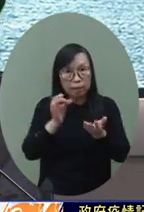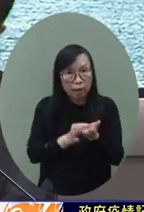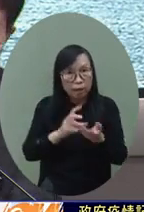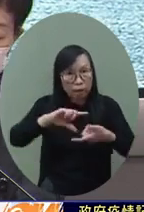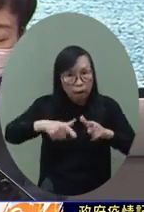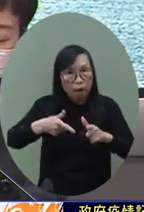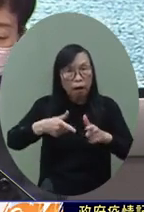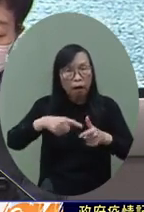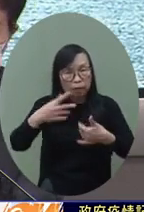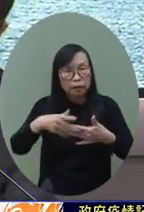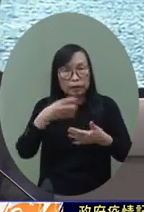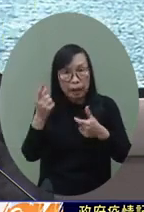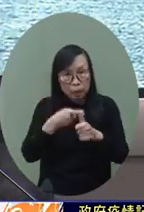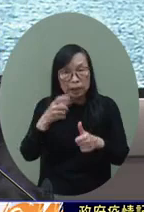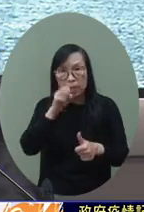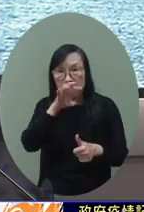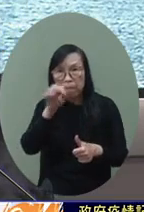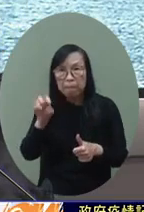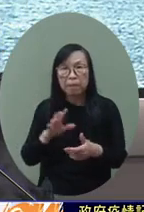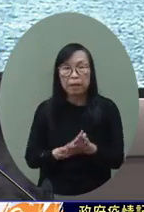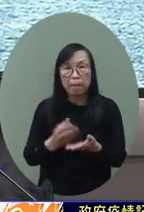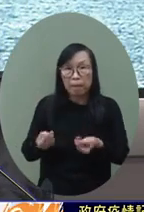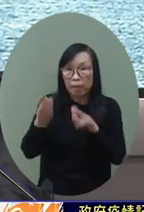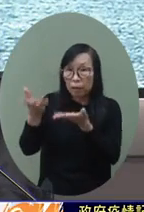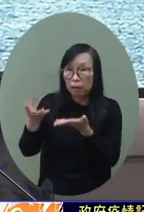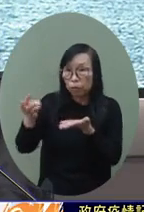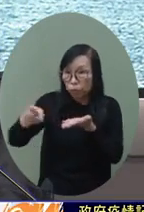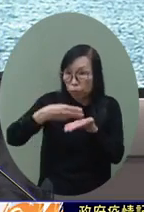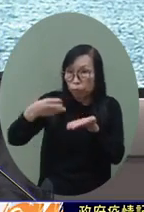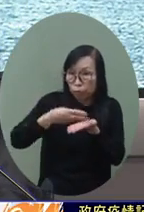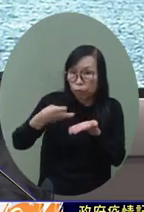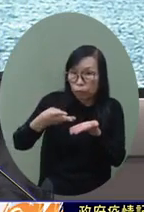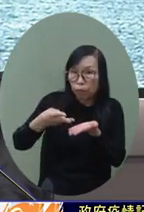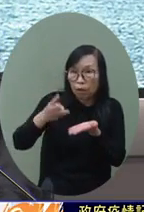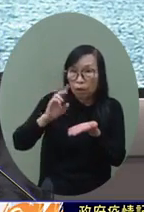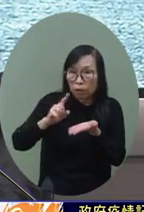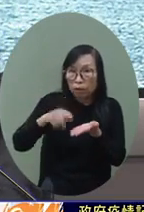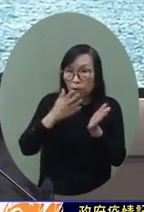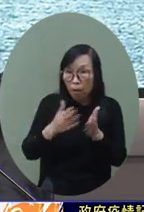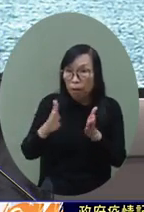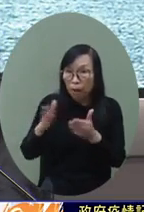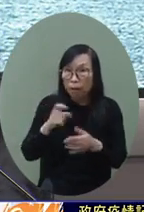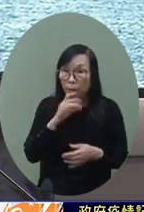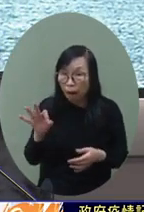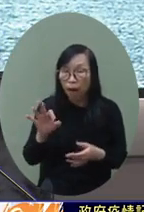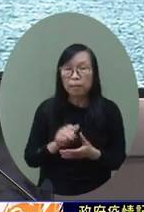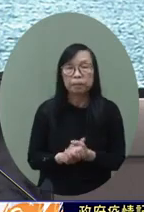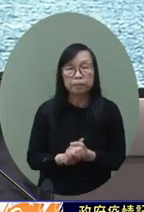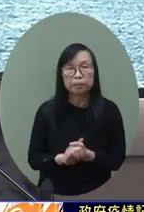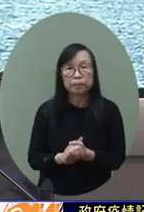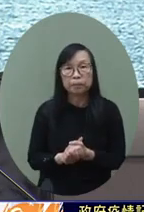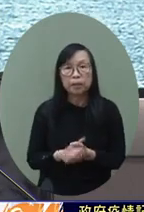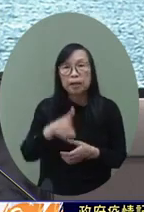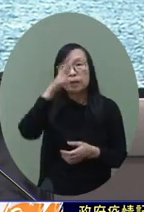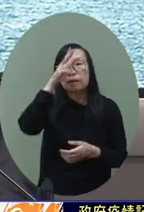請先詢問佢哋係咪會提供有短信通知嘅結果呢個安排嘅。政